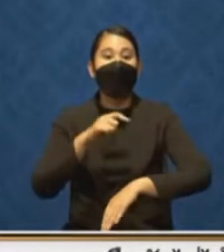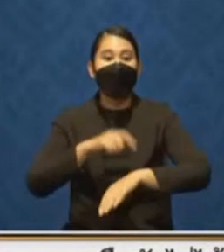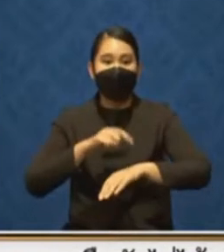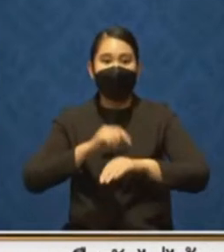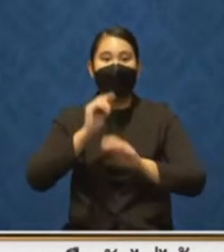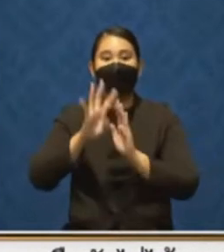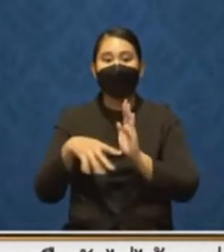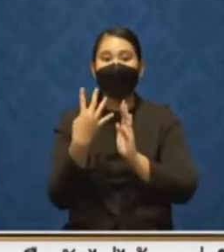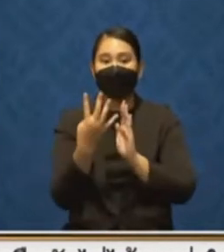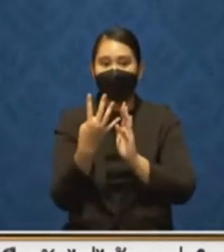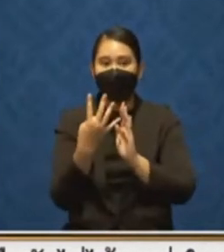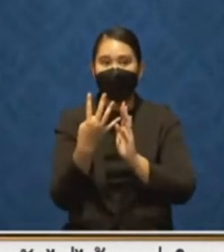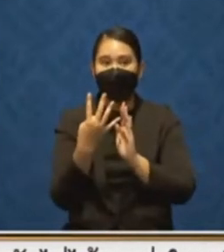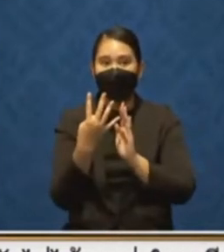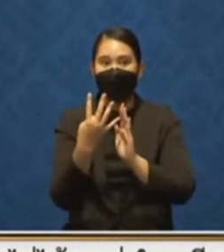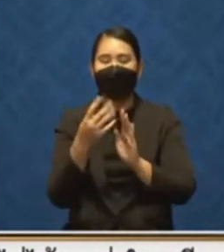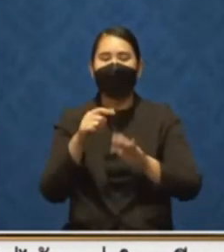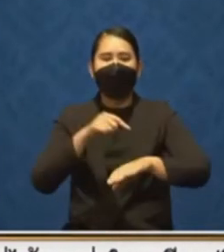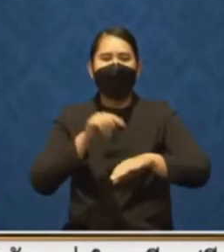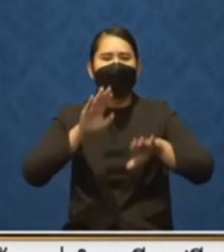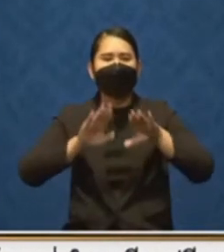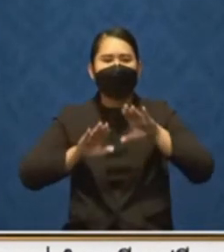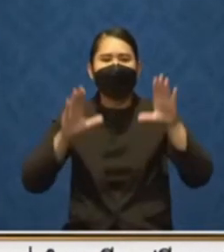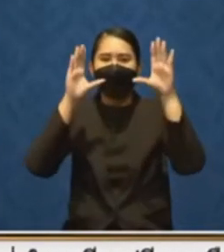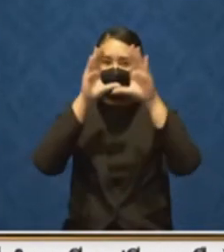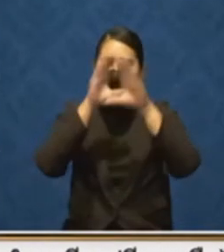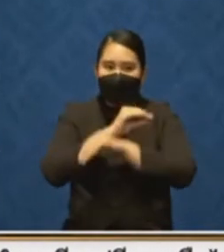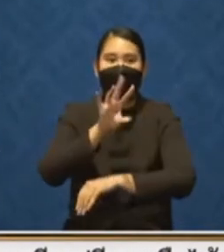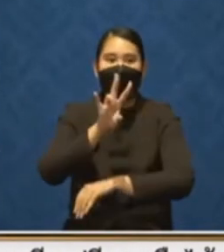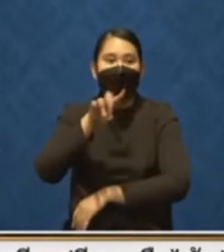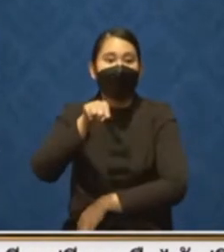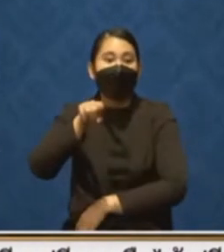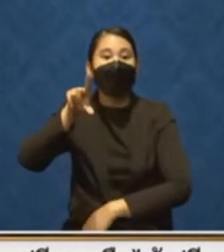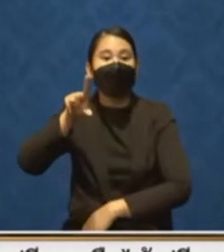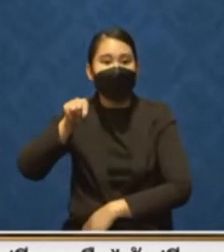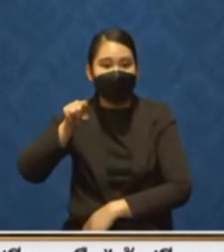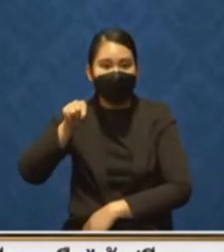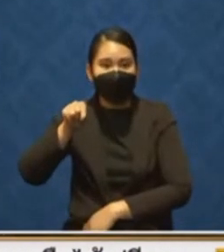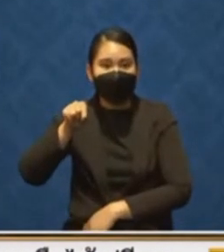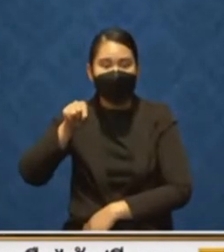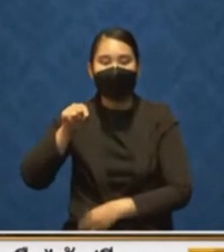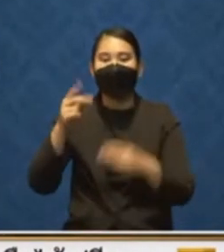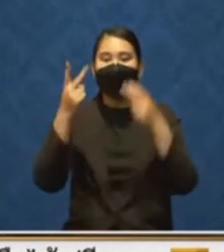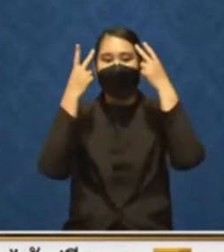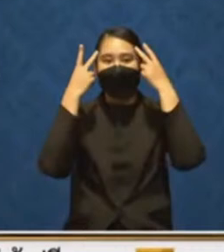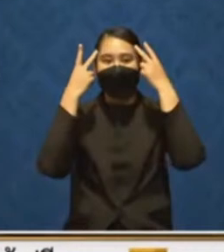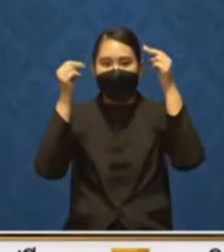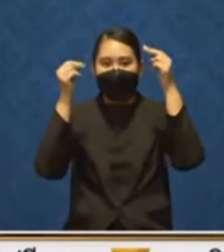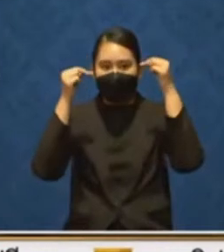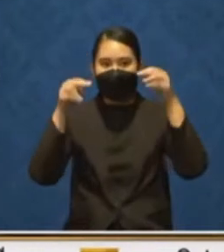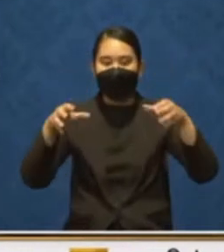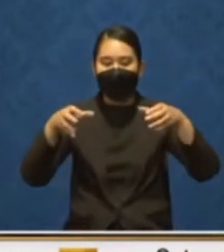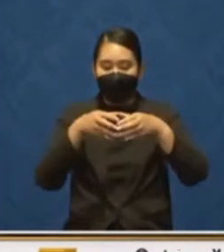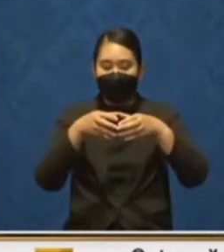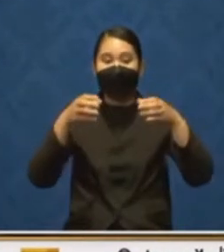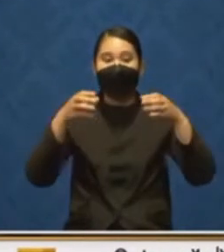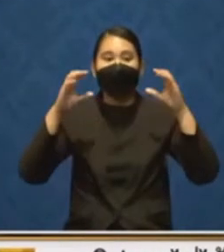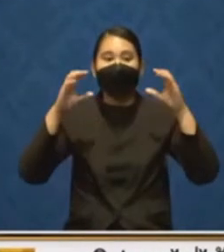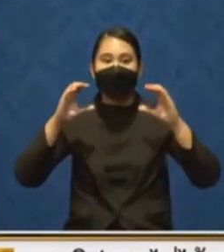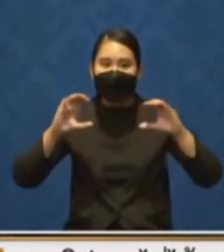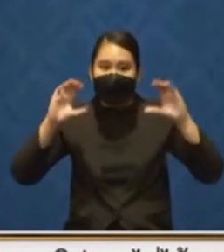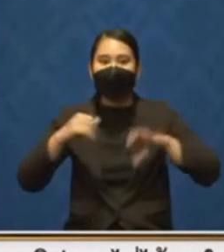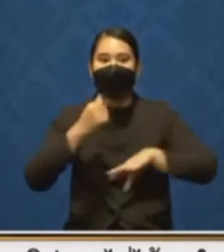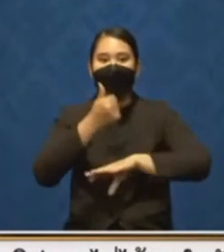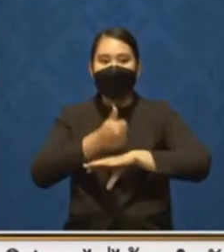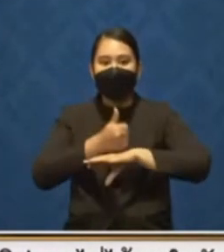เนี่ยจนกระทั่งถึงเวลาประมาณทุ่มยี่สิบครับก็ท่านได้ยกพลตรีแล้วก็สังฆมนตรีเนี่ยก็สามารถ